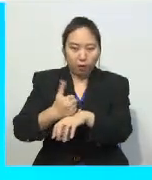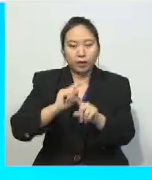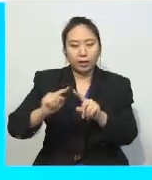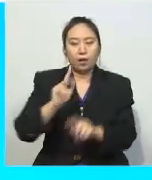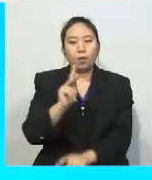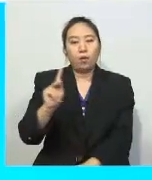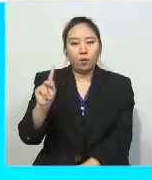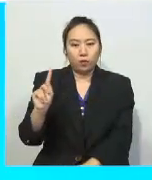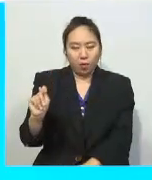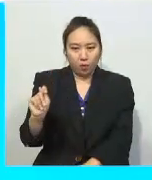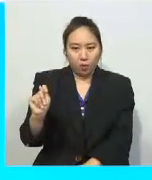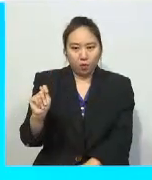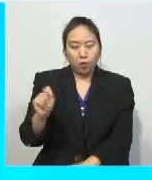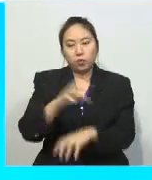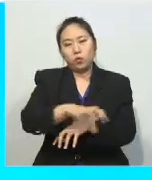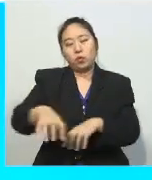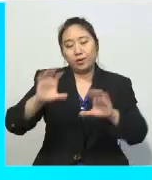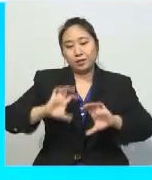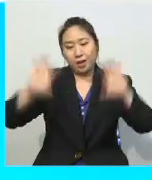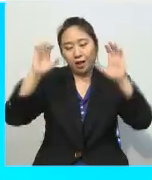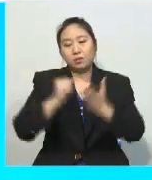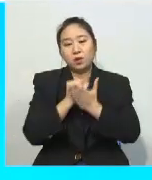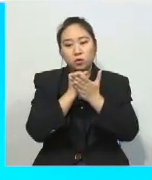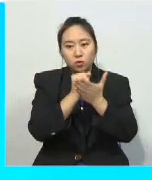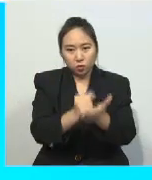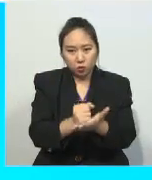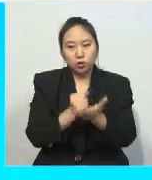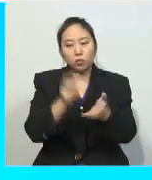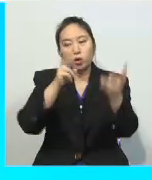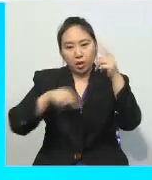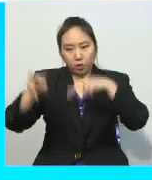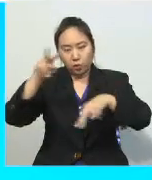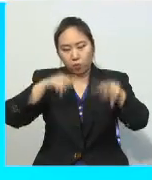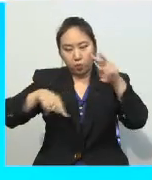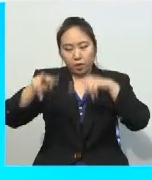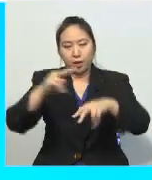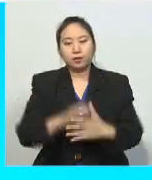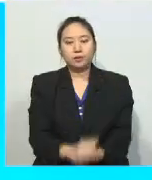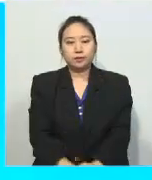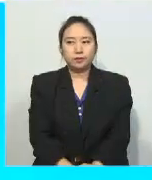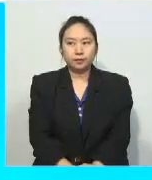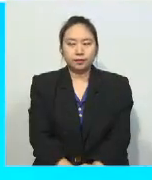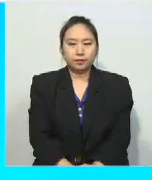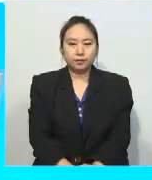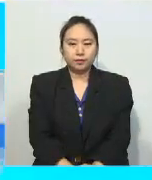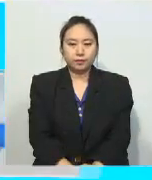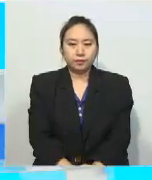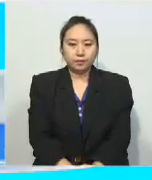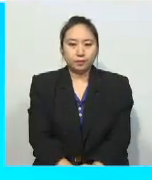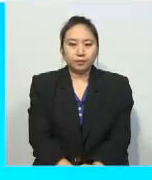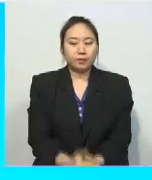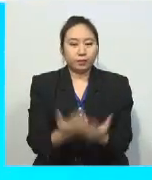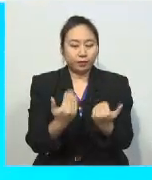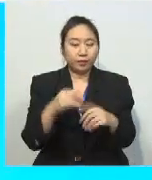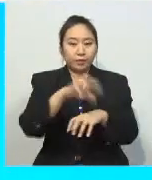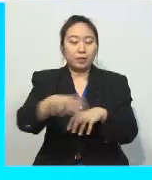ต.เองก็ดีของหน่วยราชการอื่นที่เข้ามาช่วยปฏิบัติงานเนี่ยได้ช่วยกันดูแลในส่วนนี้ด้วยนะครับ ในพื้นที่ที่มีการเลือกตั้ง